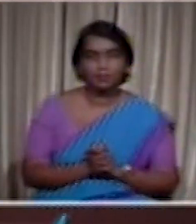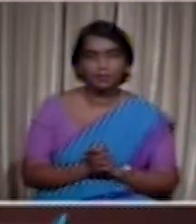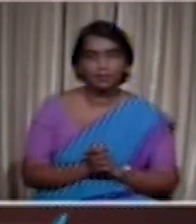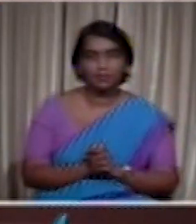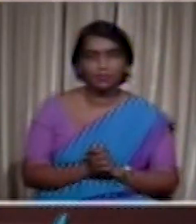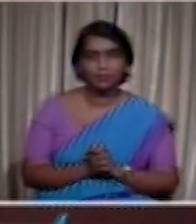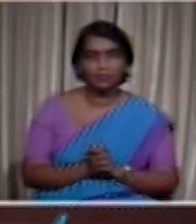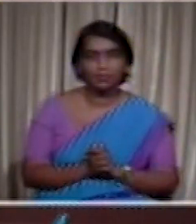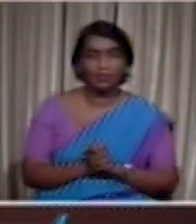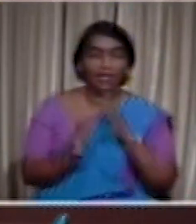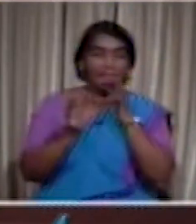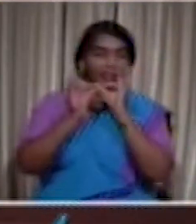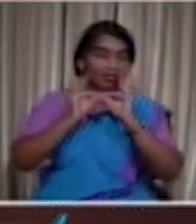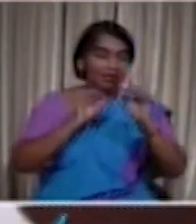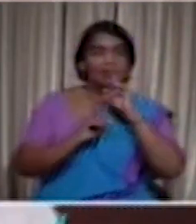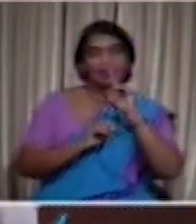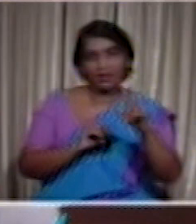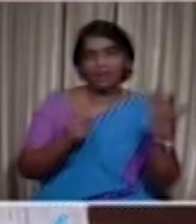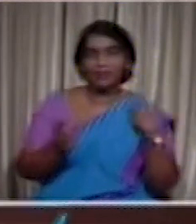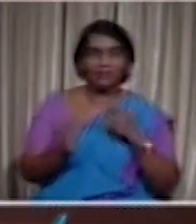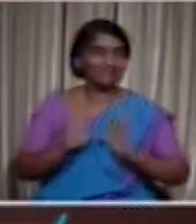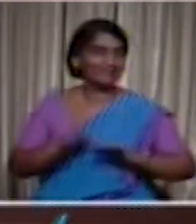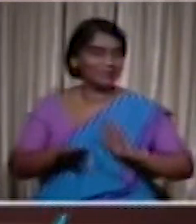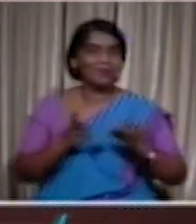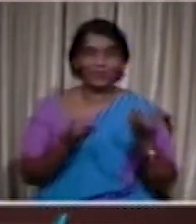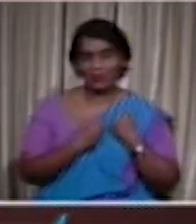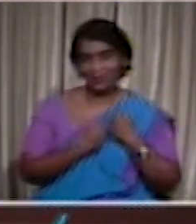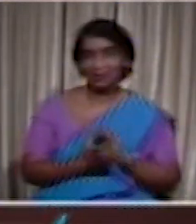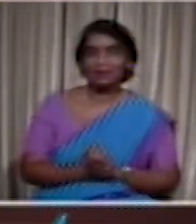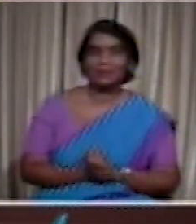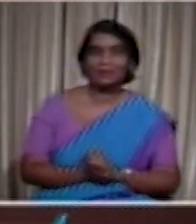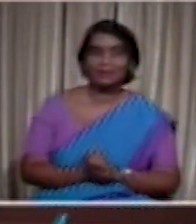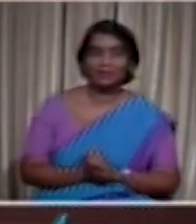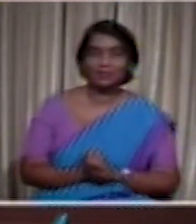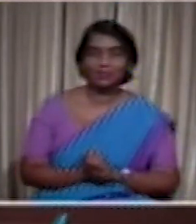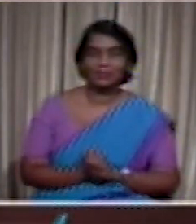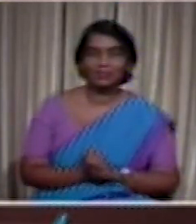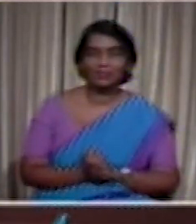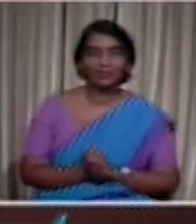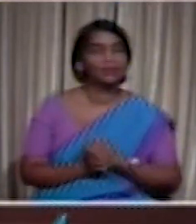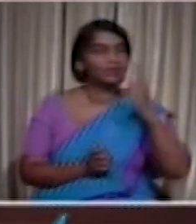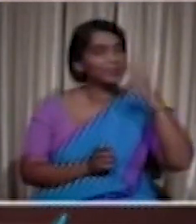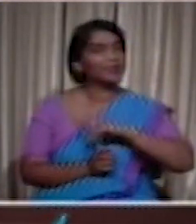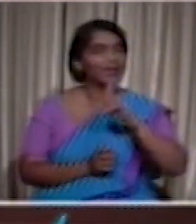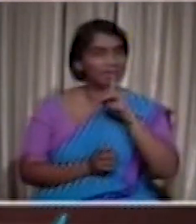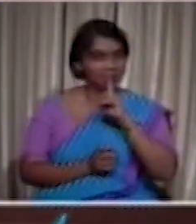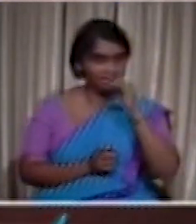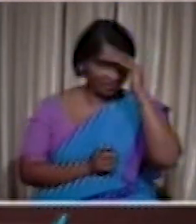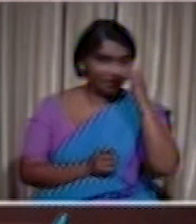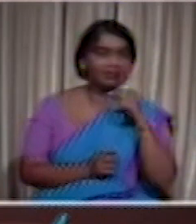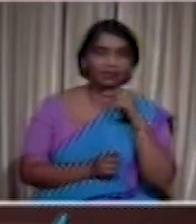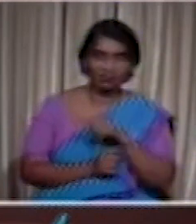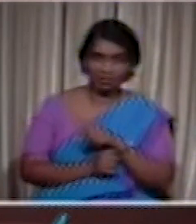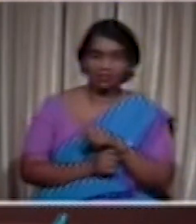තාලෙටම කියන්න පොඩ අමාරු සද්දයක් වුණේ මියුසික් එකක් පැත්තෙන් ඒ වුණාම ගරු නියෝජ කතානායකතුමනි මේ